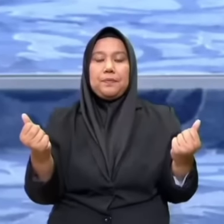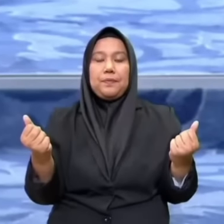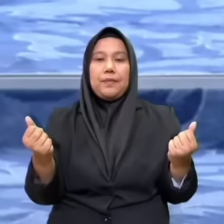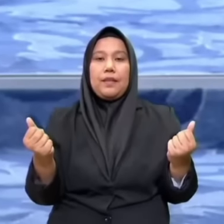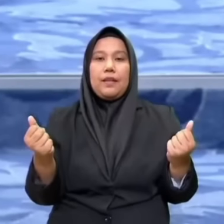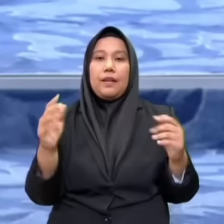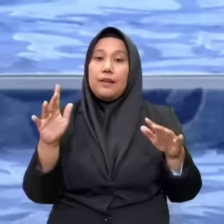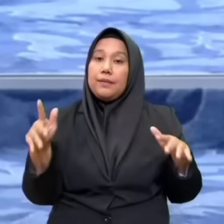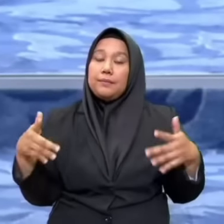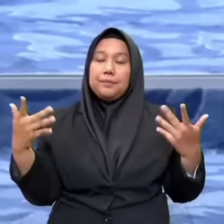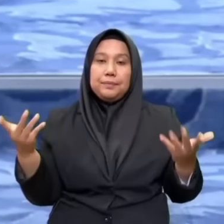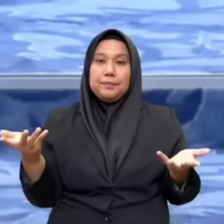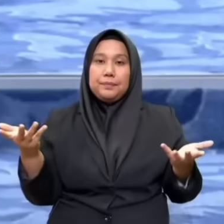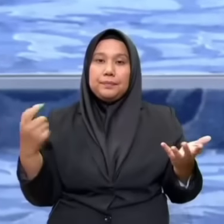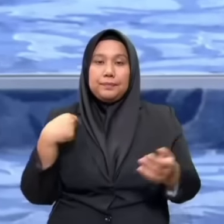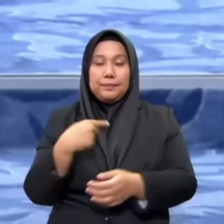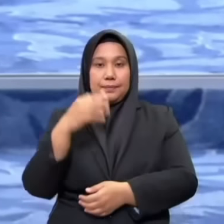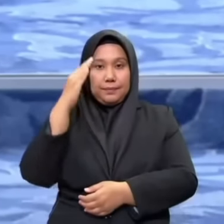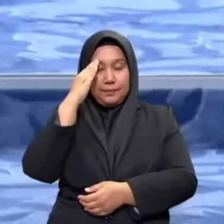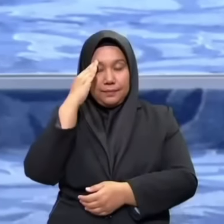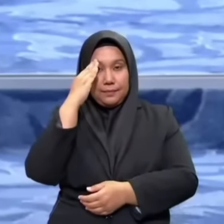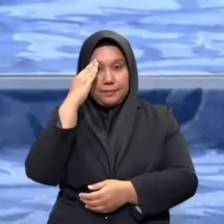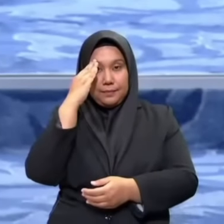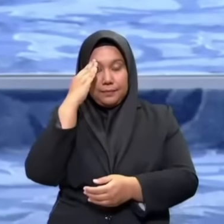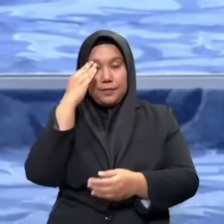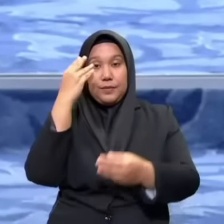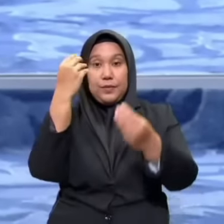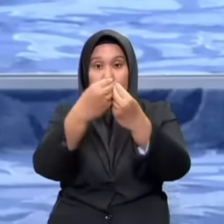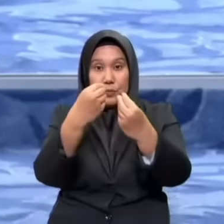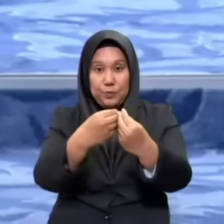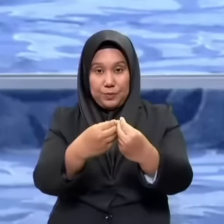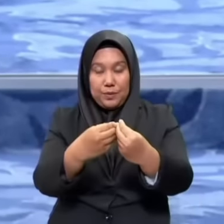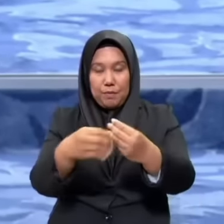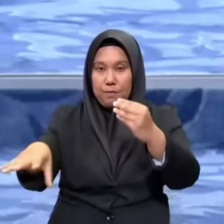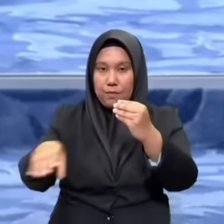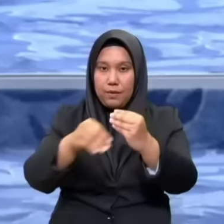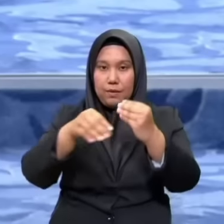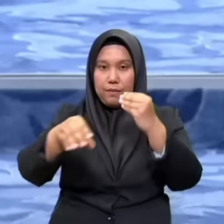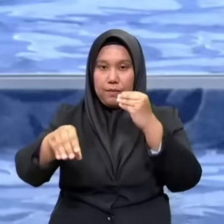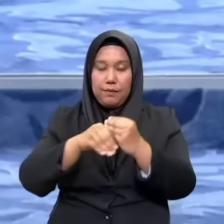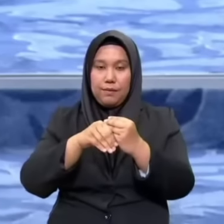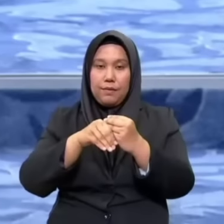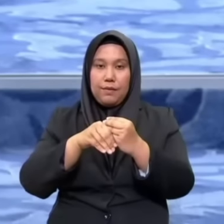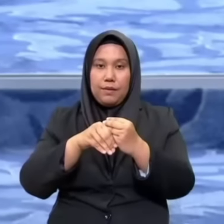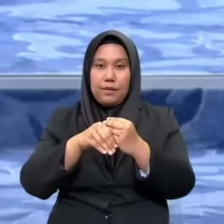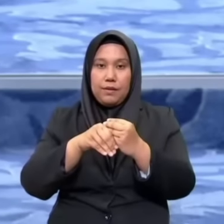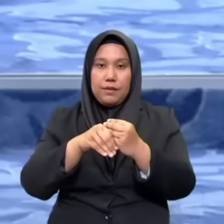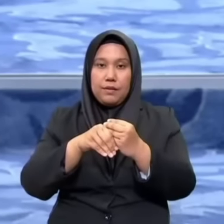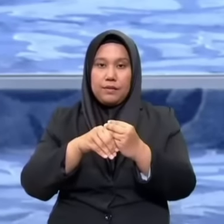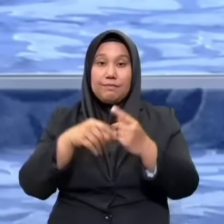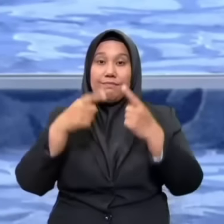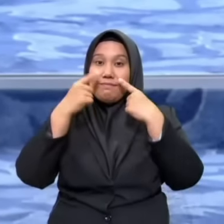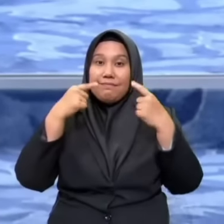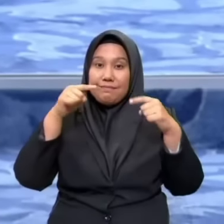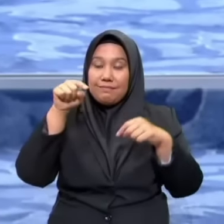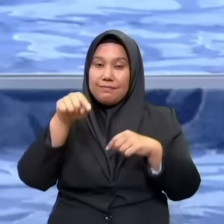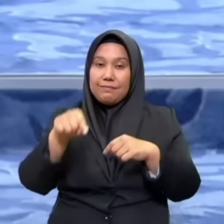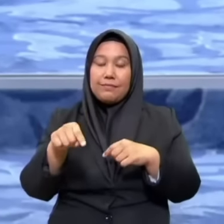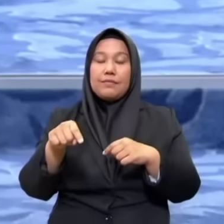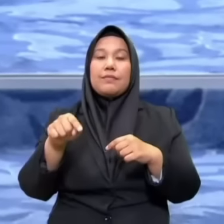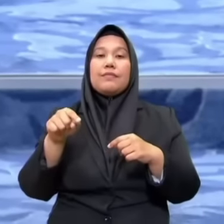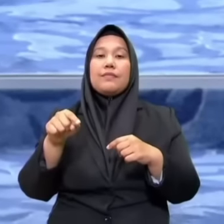kita tahu bahawa angka ini bertambah kerana oleh kerana kejayaan ini menyebabkan